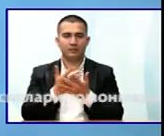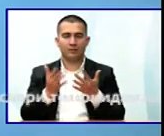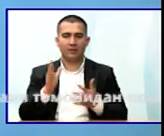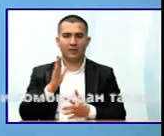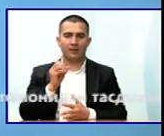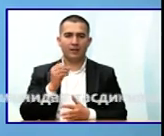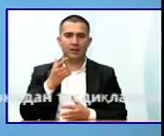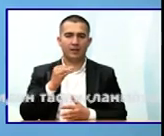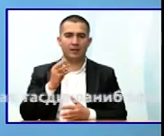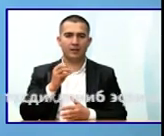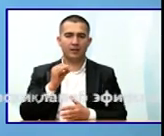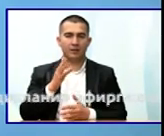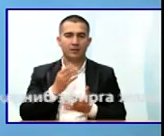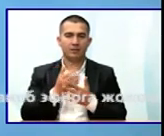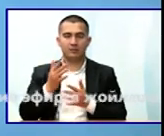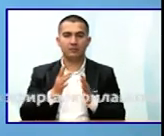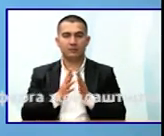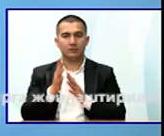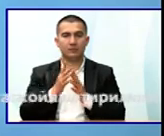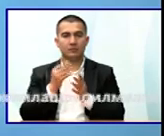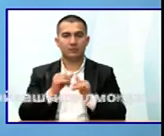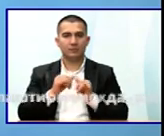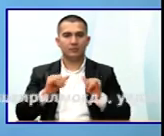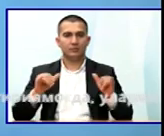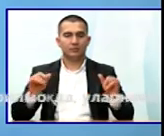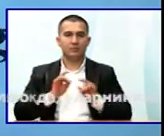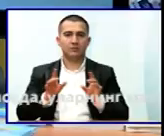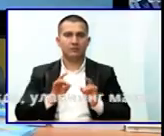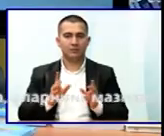ko'payishi mavzusini ko'rib chiqamiz.